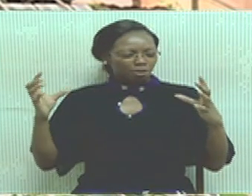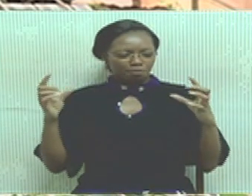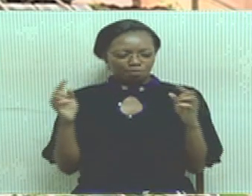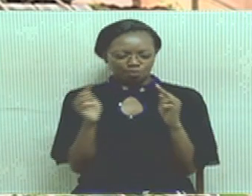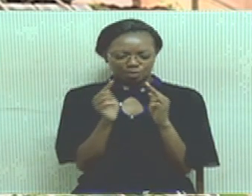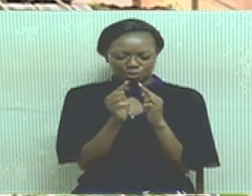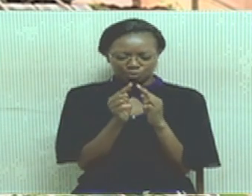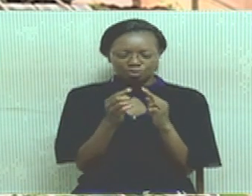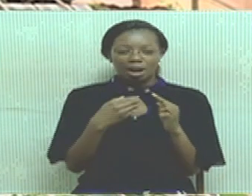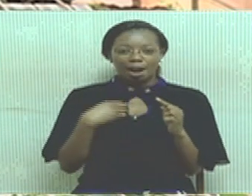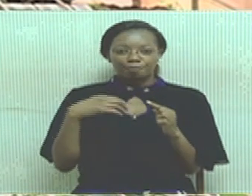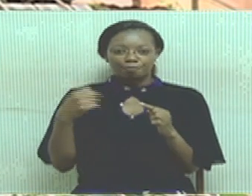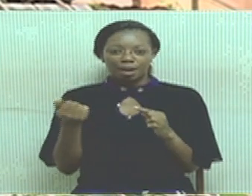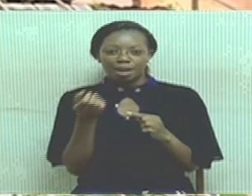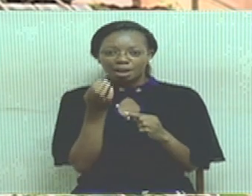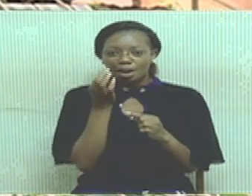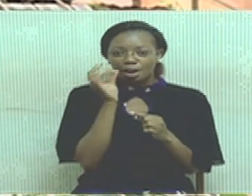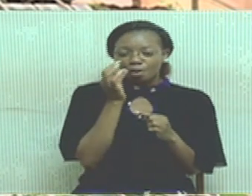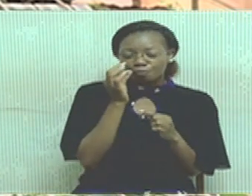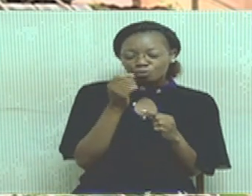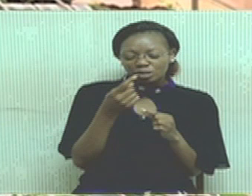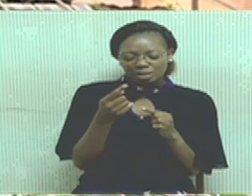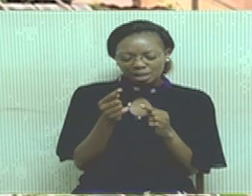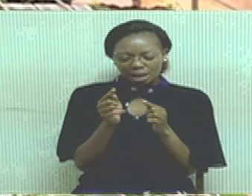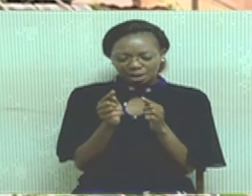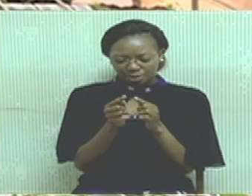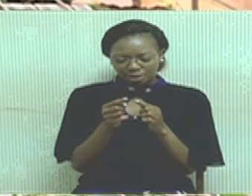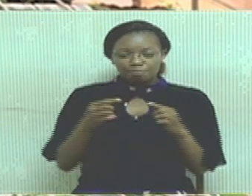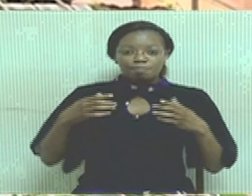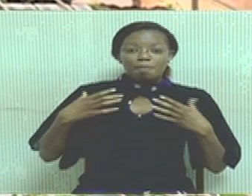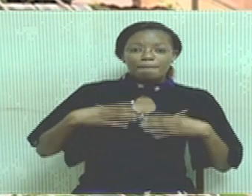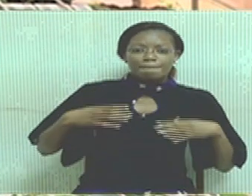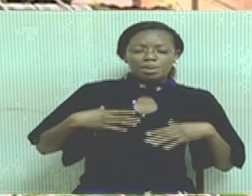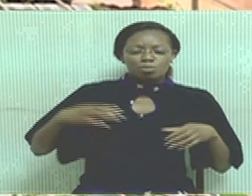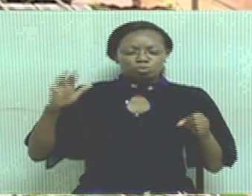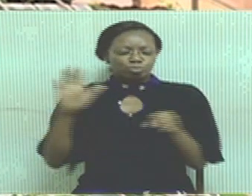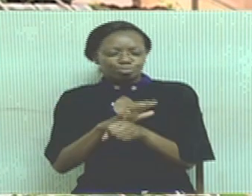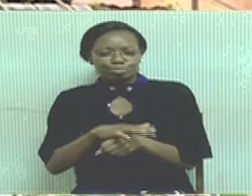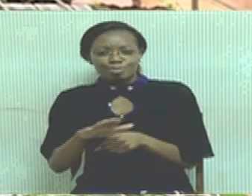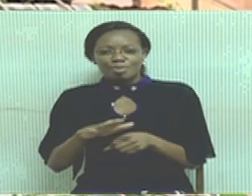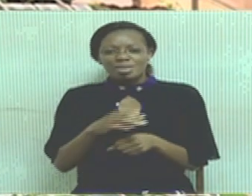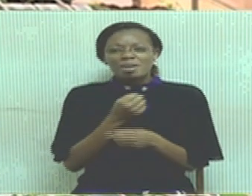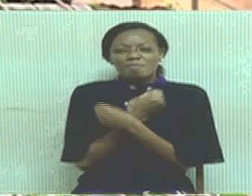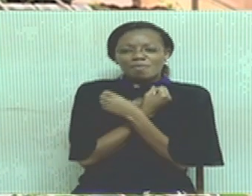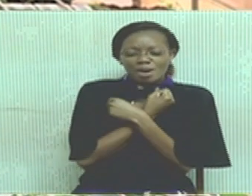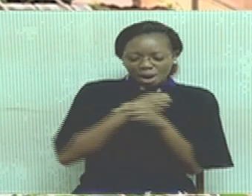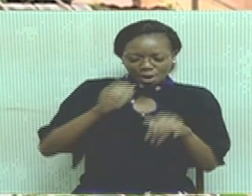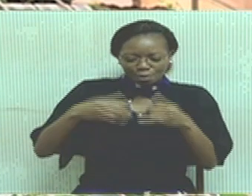ile aina nyingine pia inaitwa Chandler. Chandler ndio wakulima wengi wanapanda. Lakini katika utafiti wetu